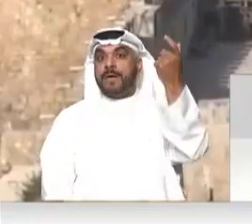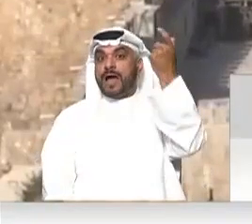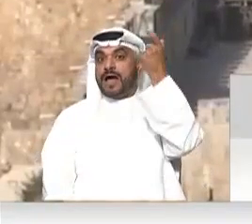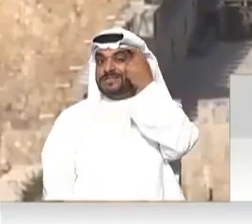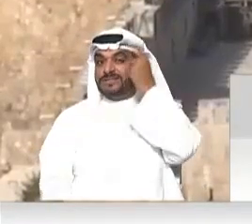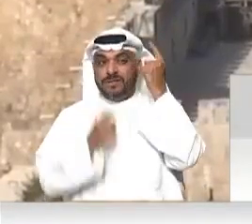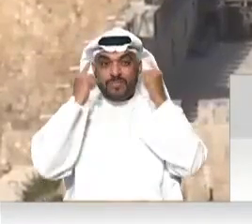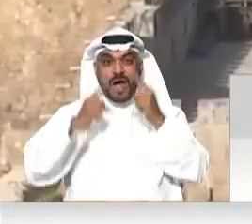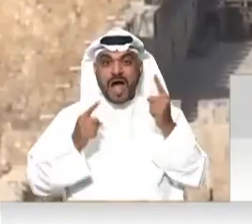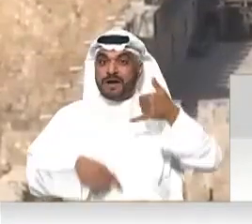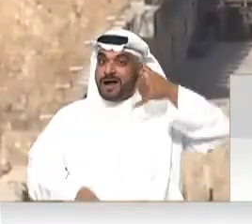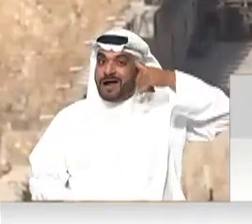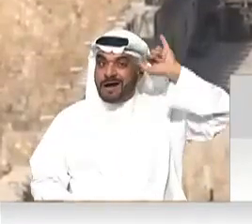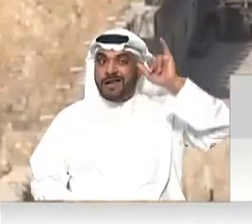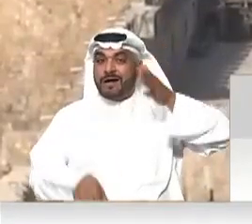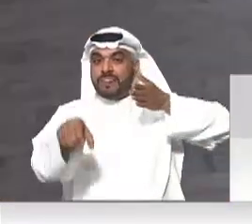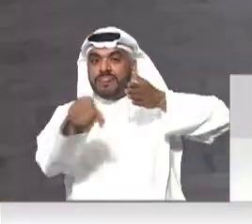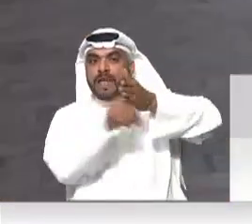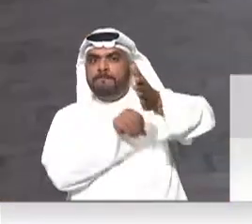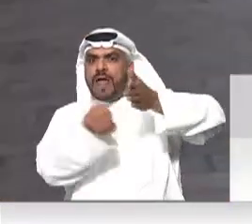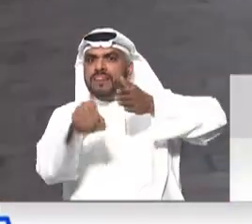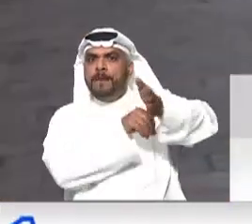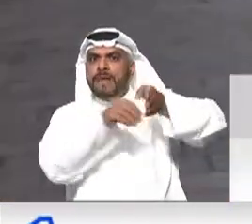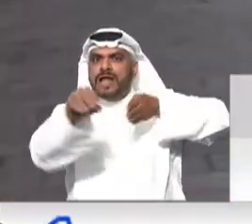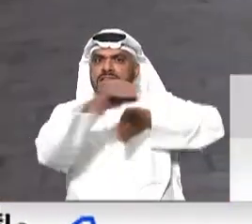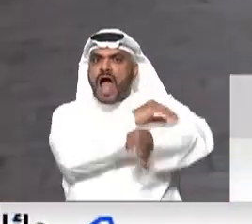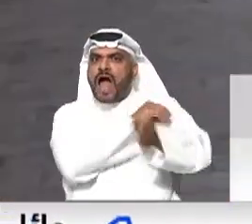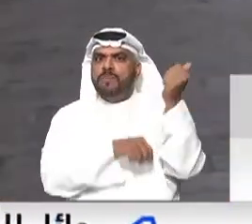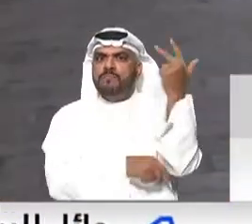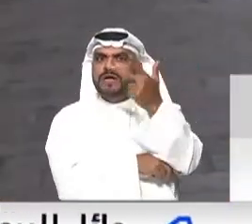قرابين حيوانية لذبح في المسجد